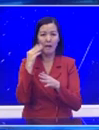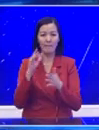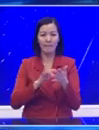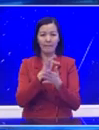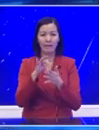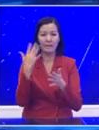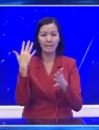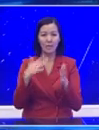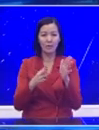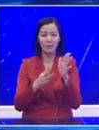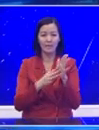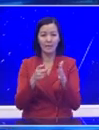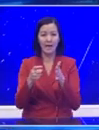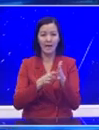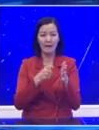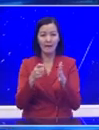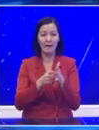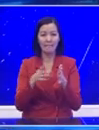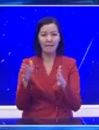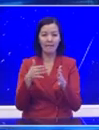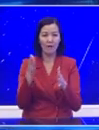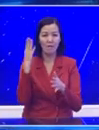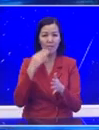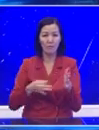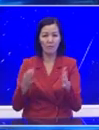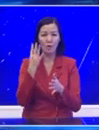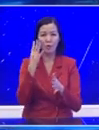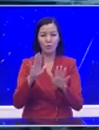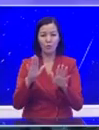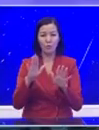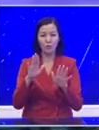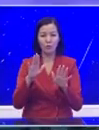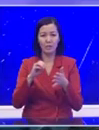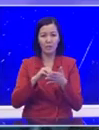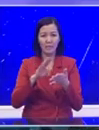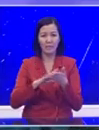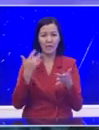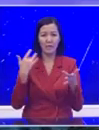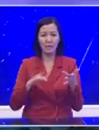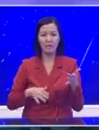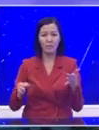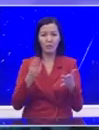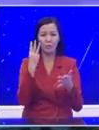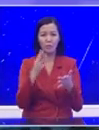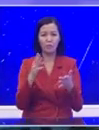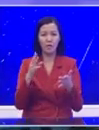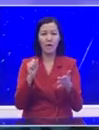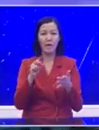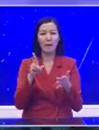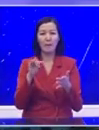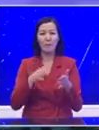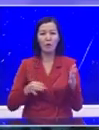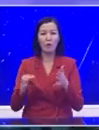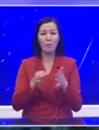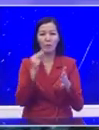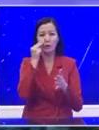қаласында 58, Қарағанды, Атырау, Алматы облысында 4 жағдайдан. Жамбыл облысында 3, Ақмола облысында 5,